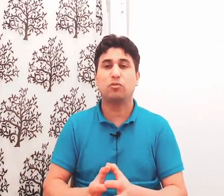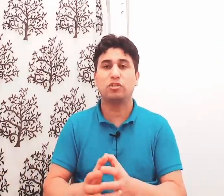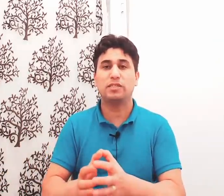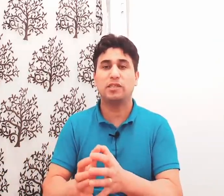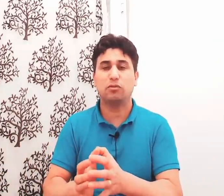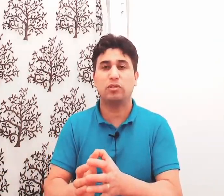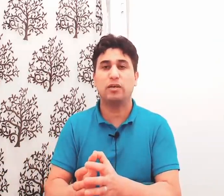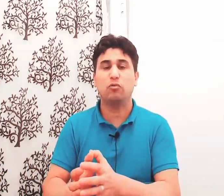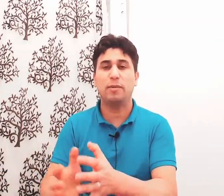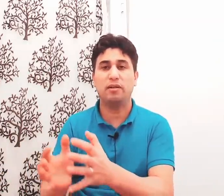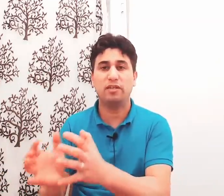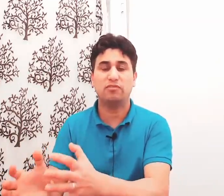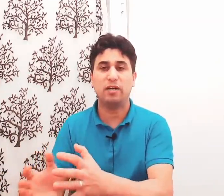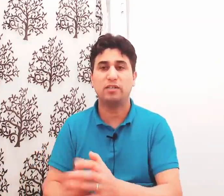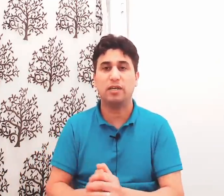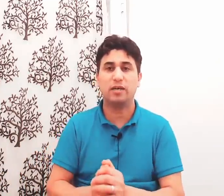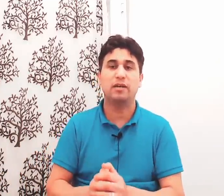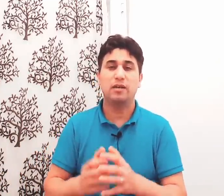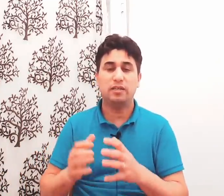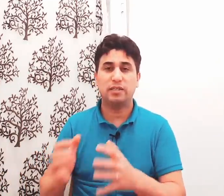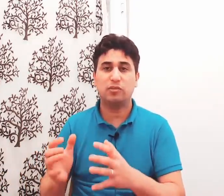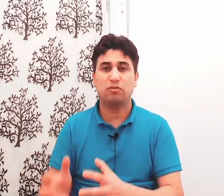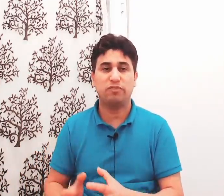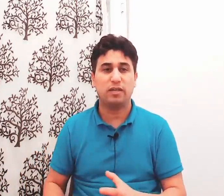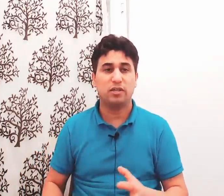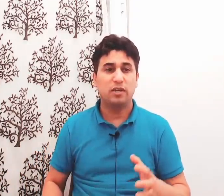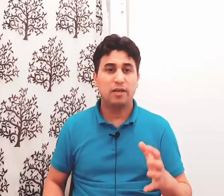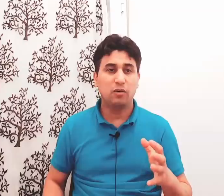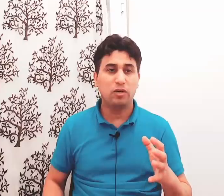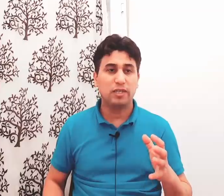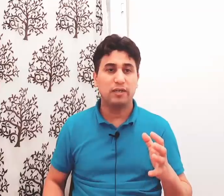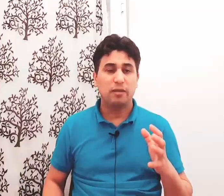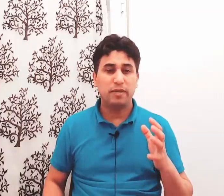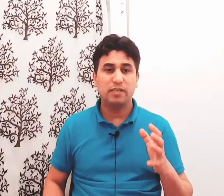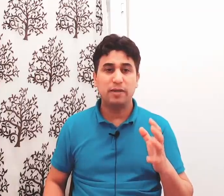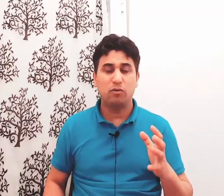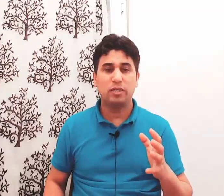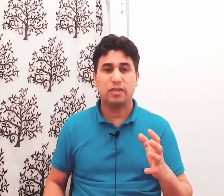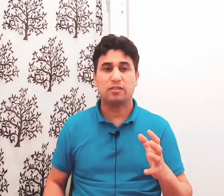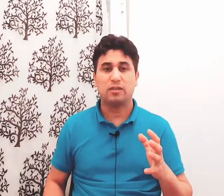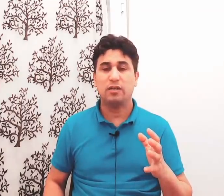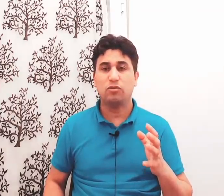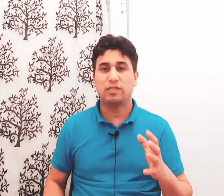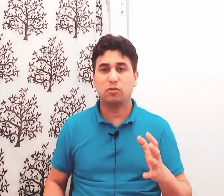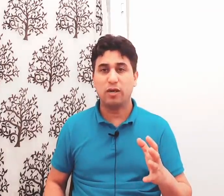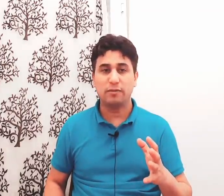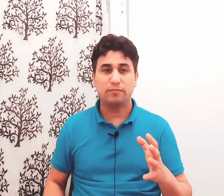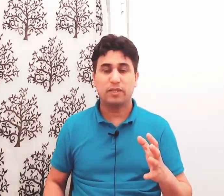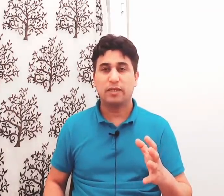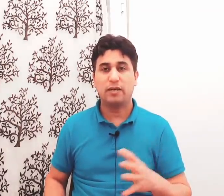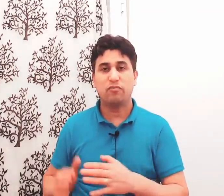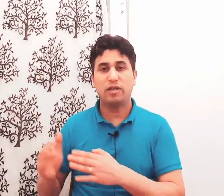خصوش يخرج من السيكتور ديالو ولا من الفلاش في حالات الا كان يعني كيسكن في فلاش. هذا هو اللي كاين. بالنسبه للوليدات، الوليدات